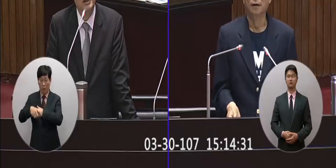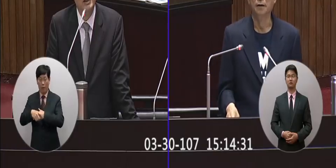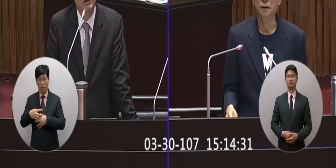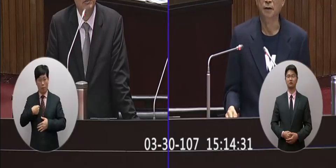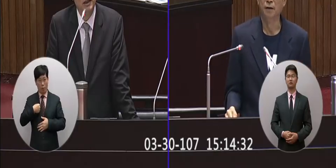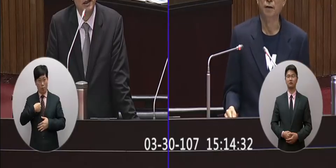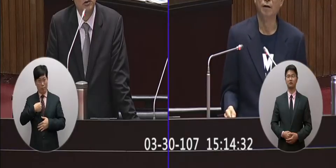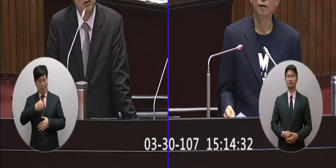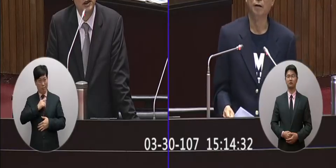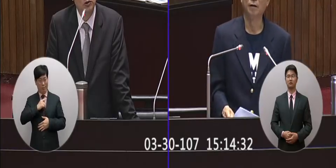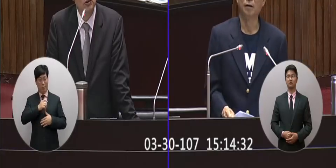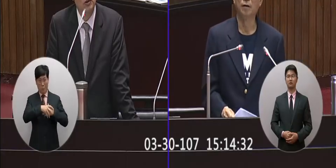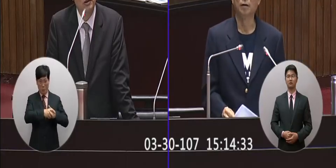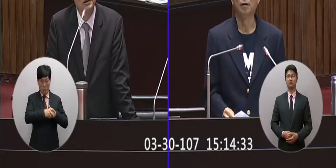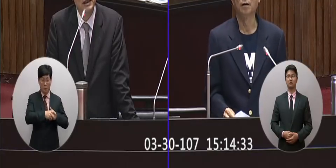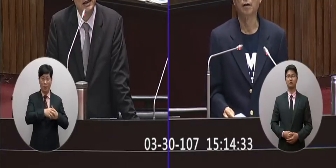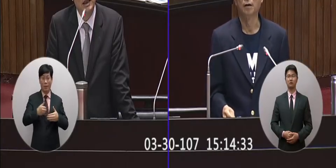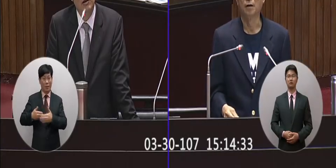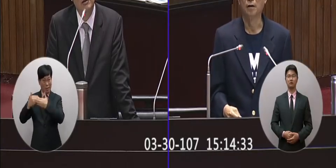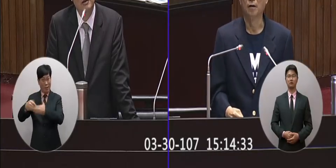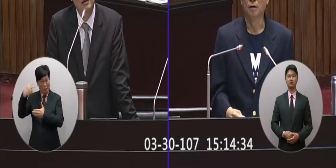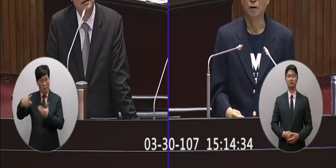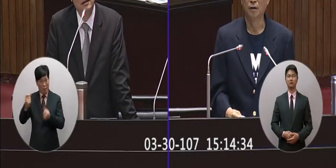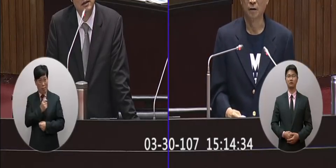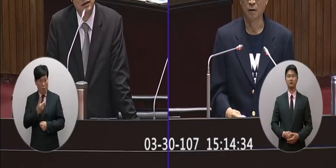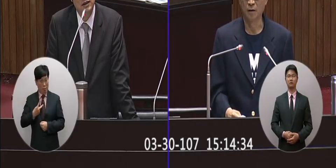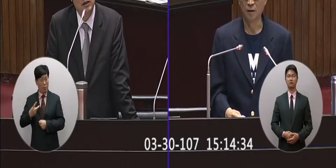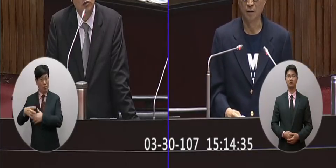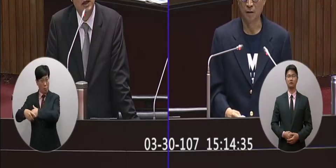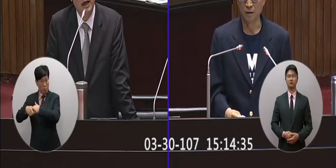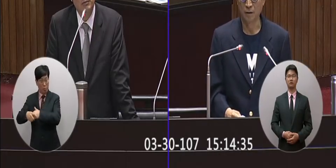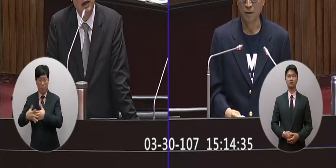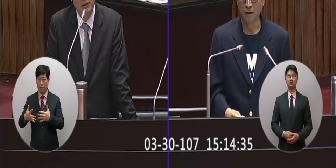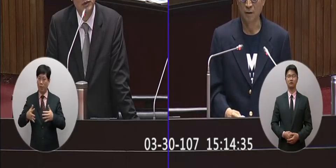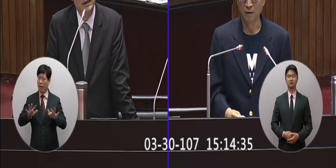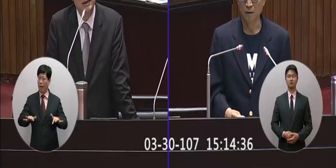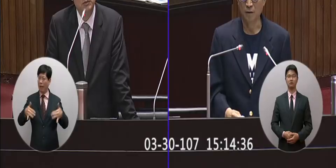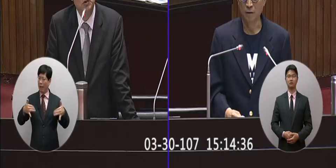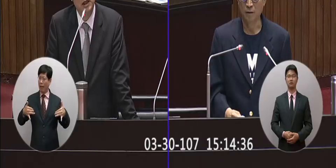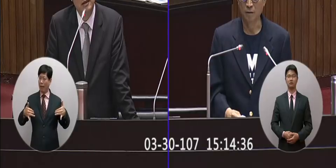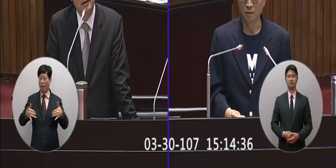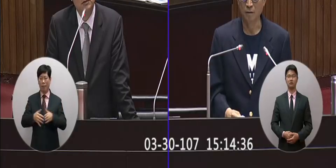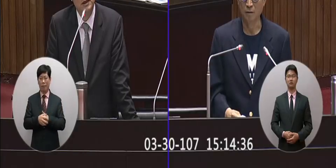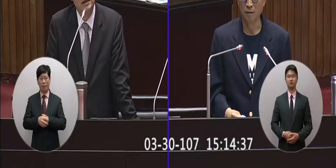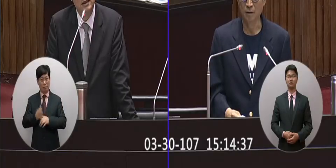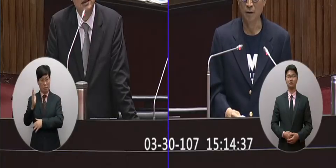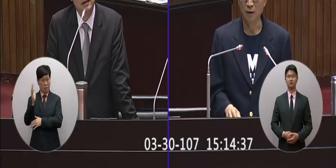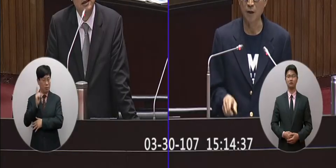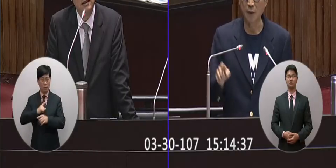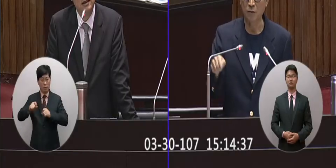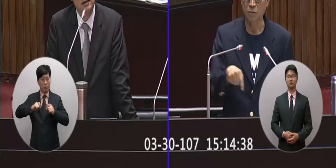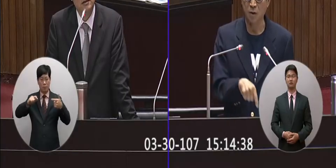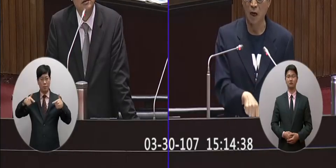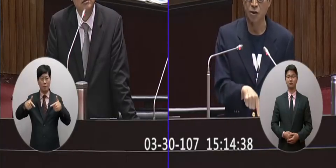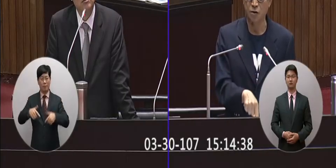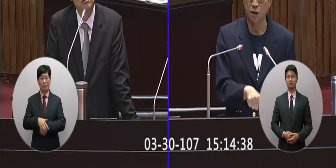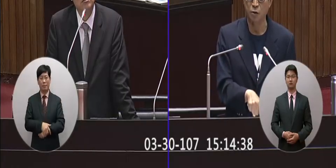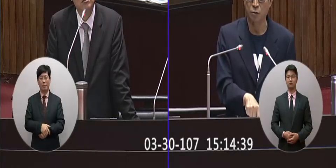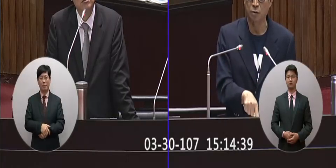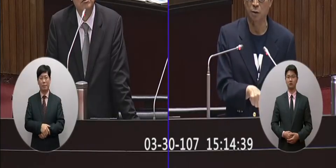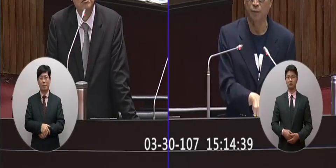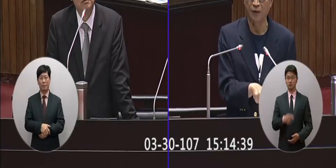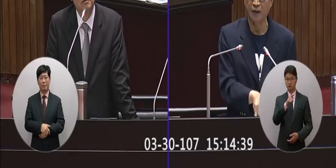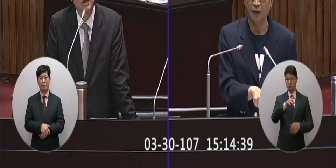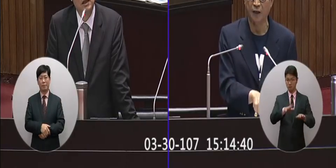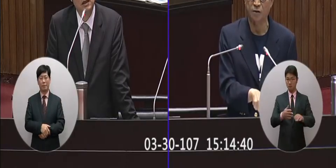邦交国跟另外一个邦交国跟中国建交，这恐怕还不是目前政府的政策。 要不要开始